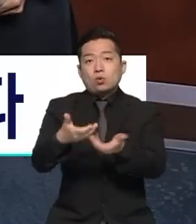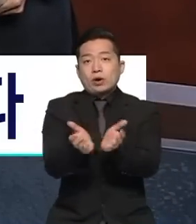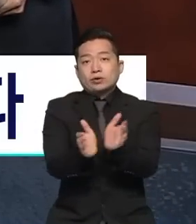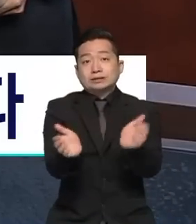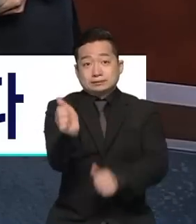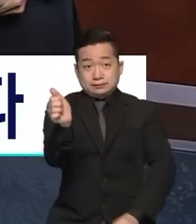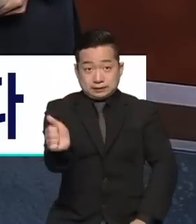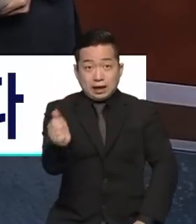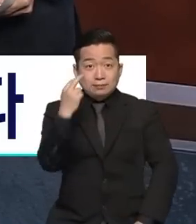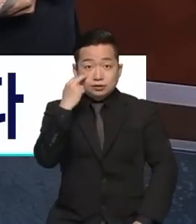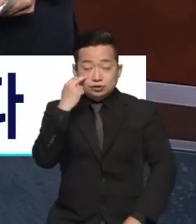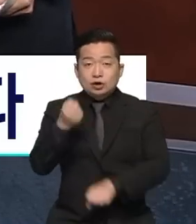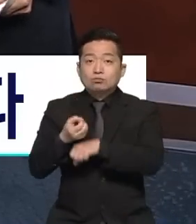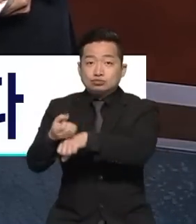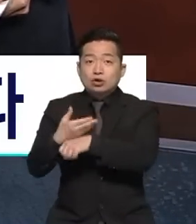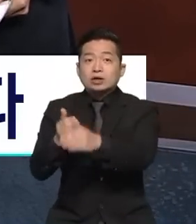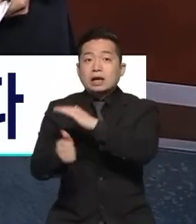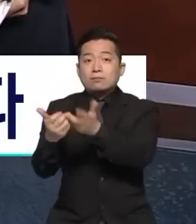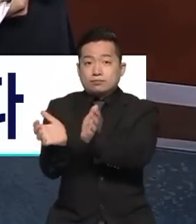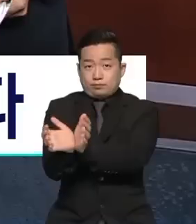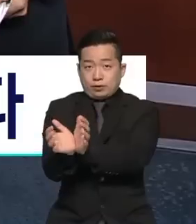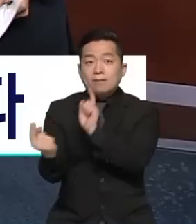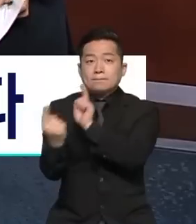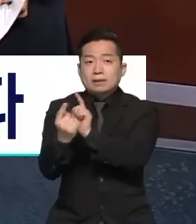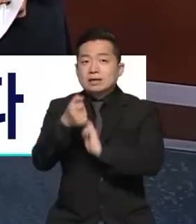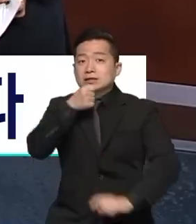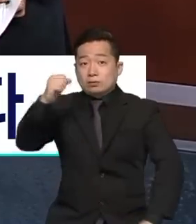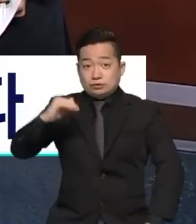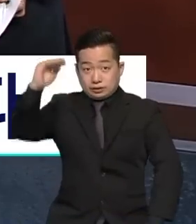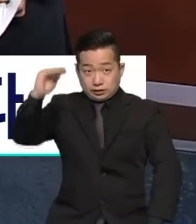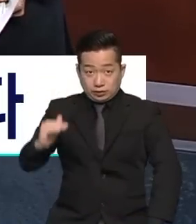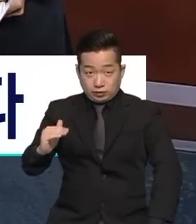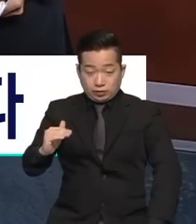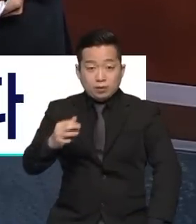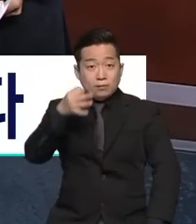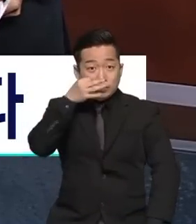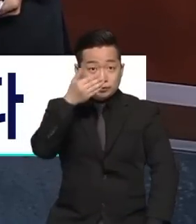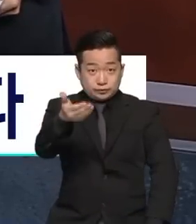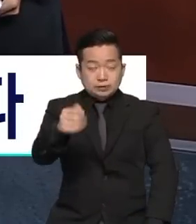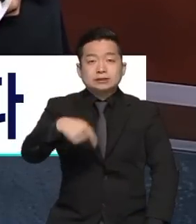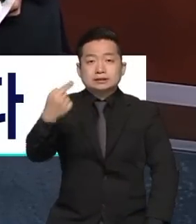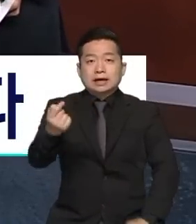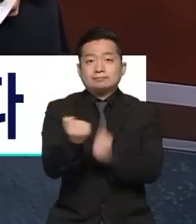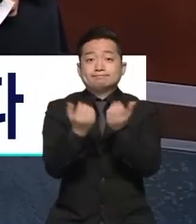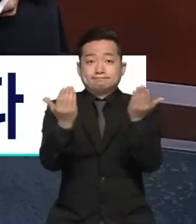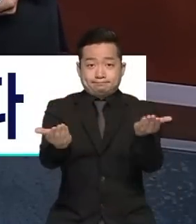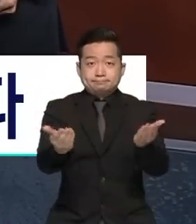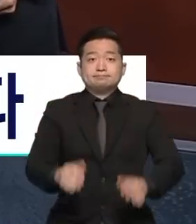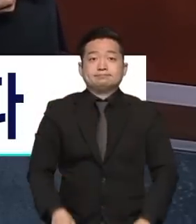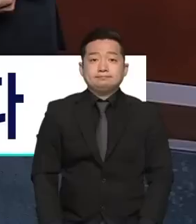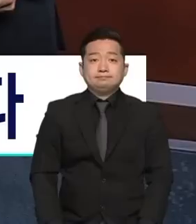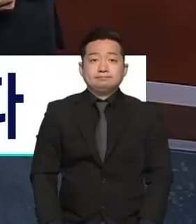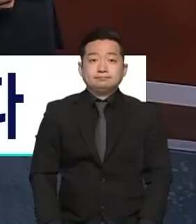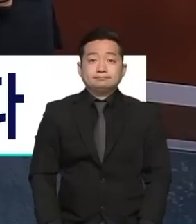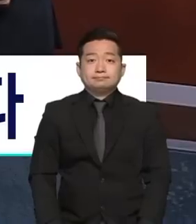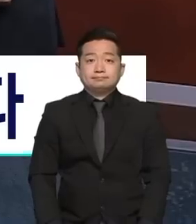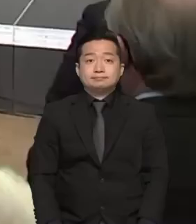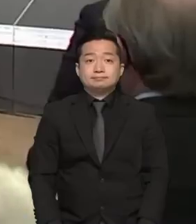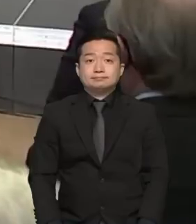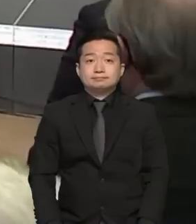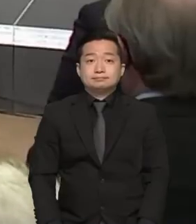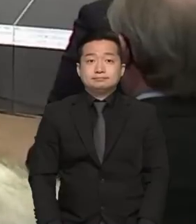통일외교팀장이 미국 무역대표부 대표를 단독 인터뷰했습니다. 그 내용 먼저 보시고 이야기 이어가겠습니다.